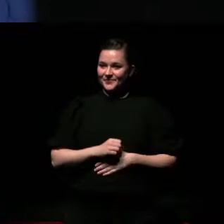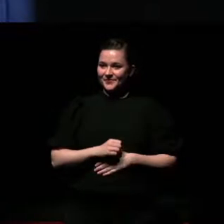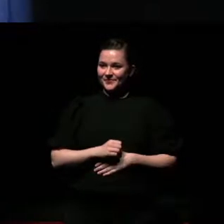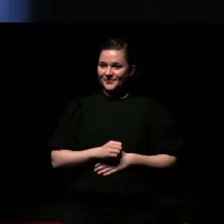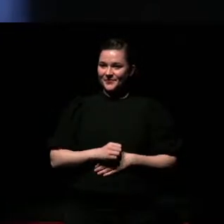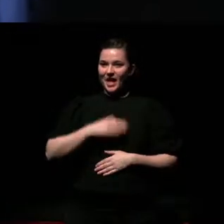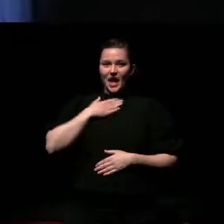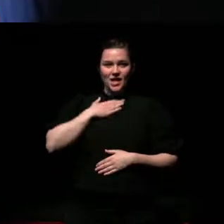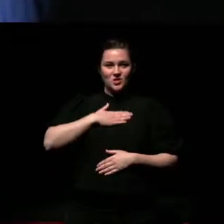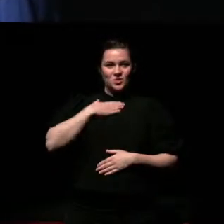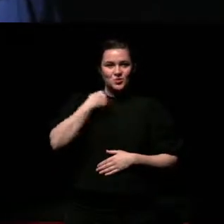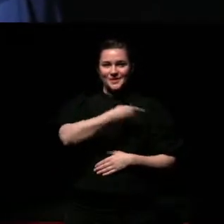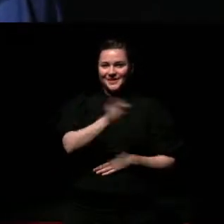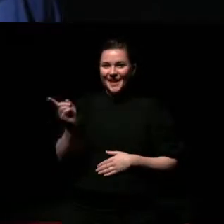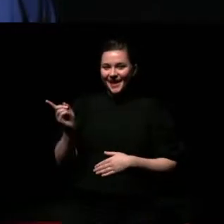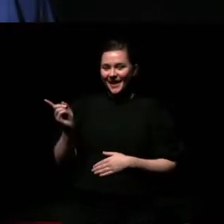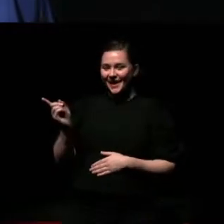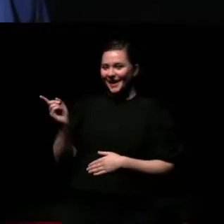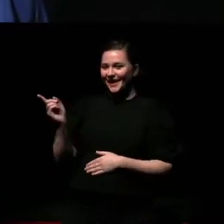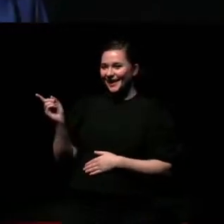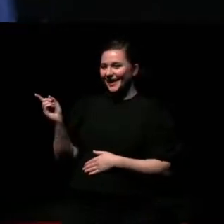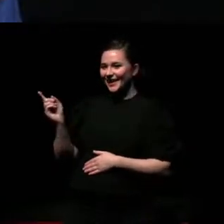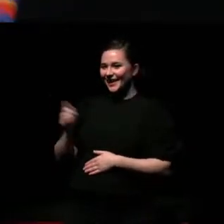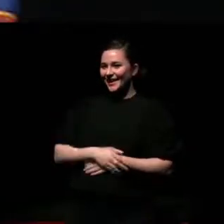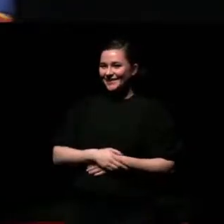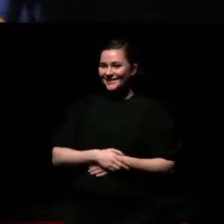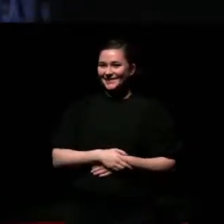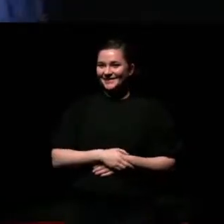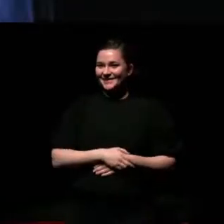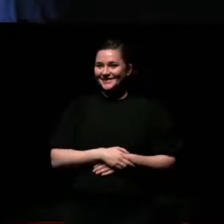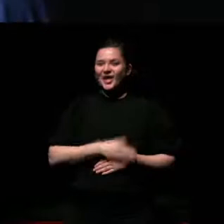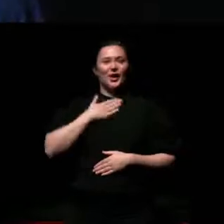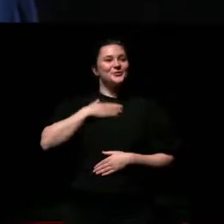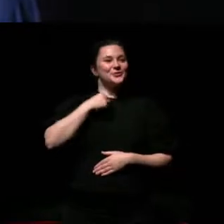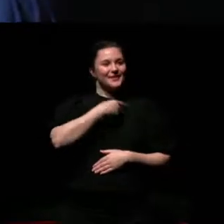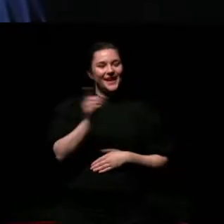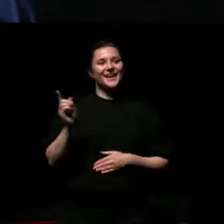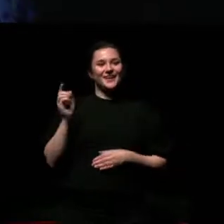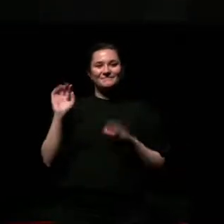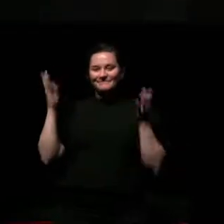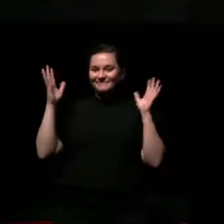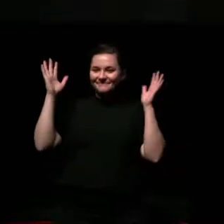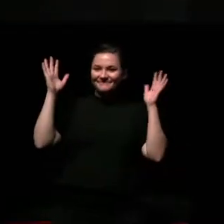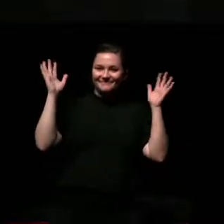Kos dere. Enjoy. Ja. Kose bedt. Høyå!